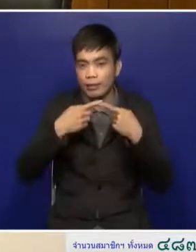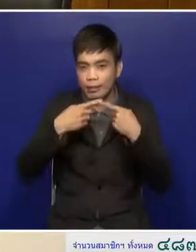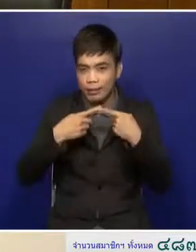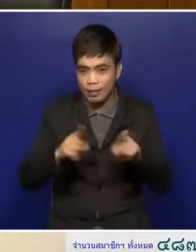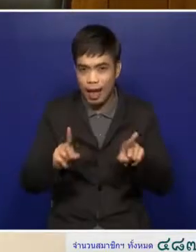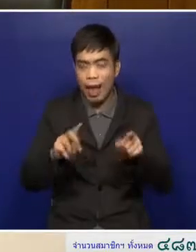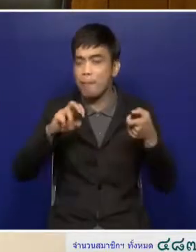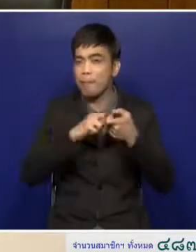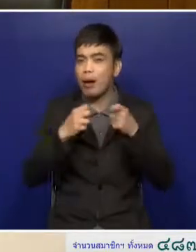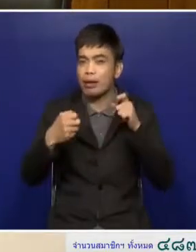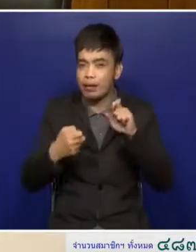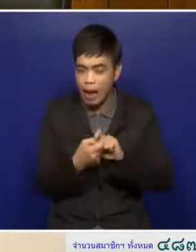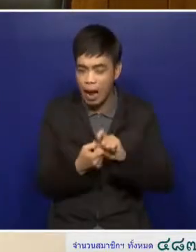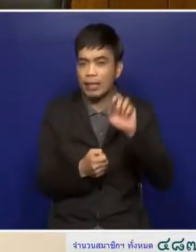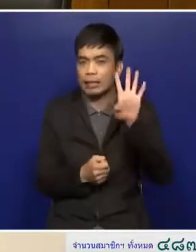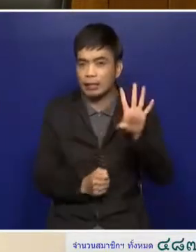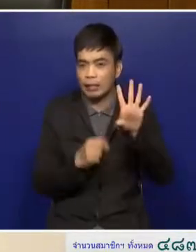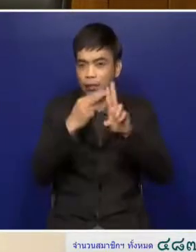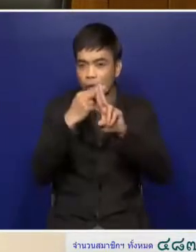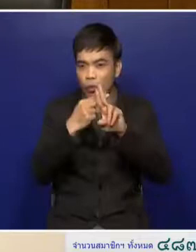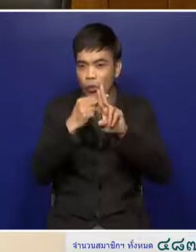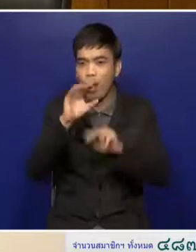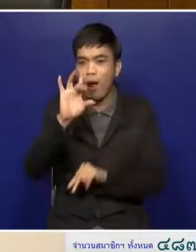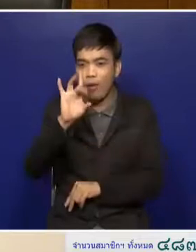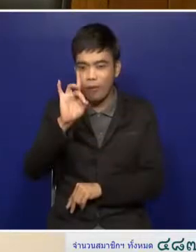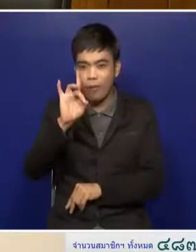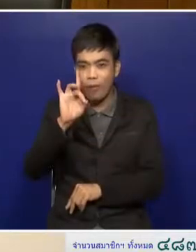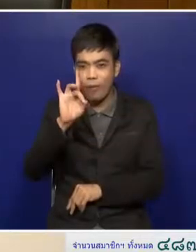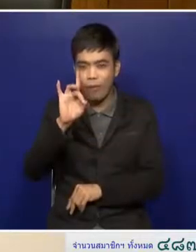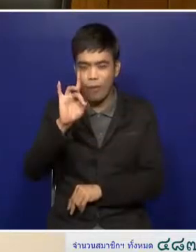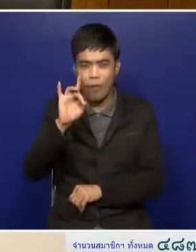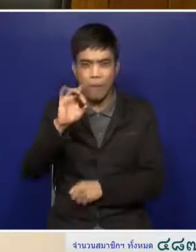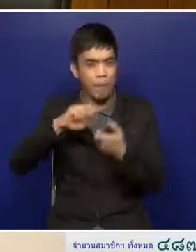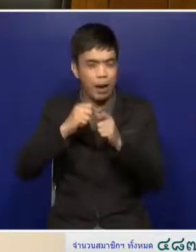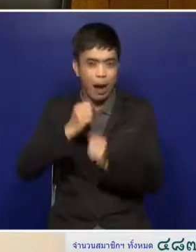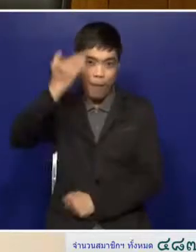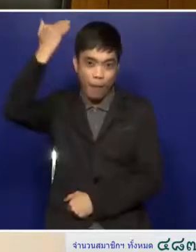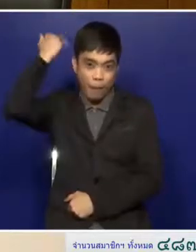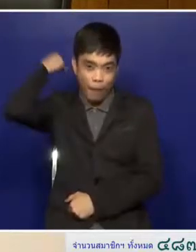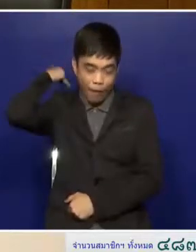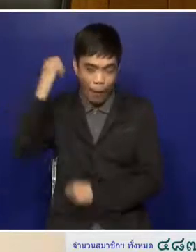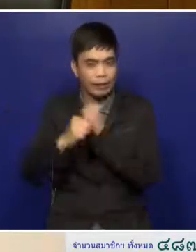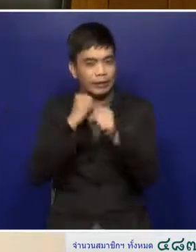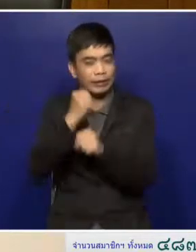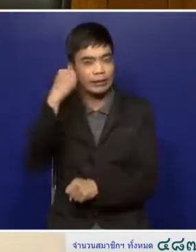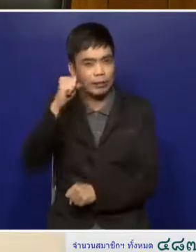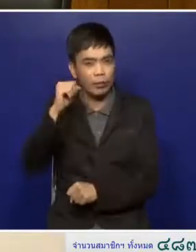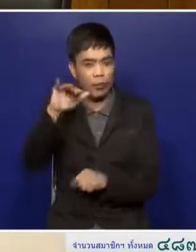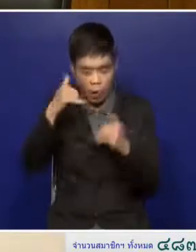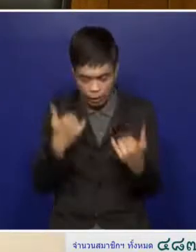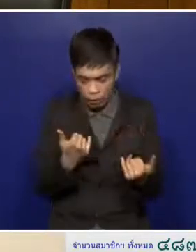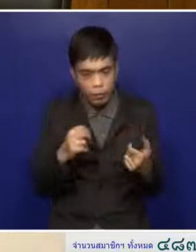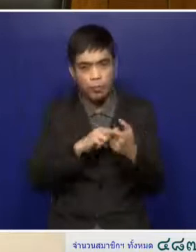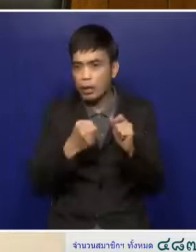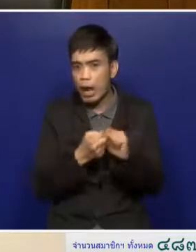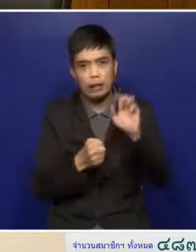ปัญหาเรื่อง4คูณ100เนี่ยจริงๆก็มีในช่วงที่สัก10กว่าปีที่ผ่านมานะครับก่อนจากนี้ไม่มีปัญหาเรื่อง4คูณ100เล